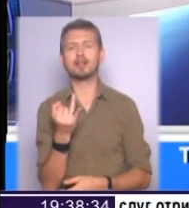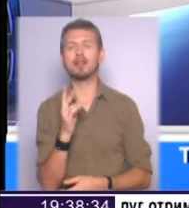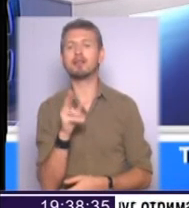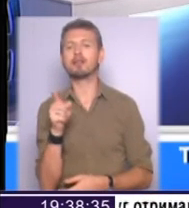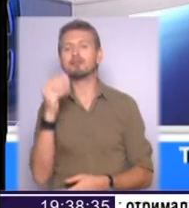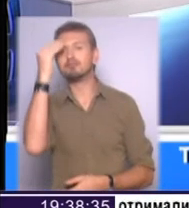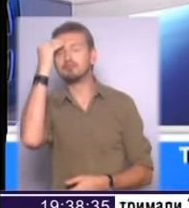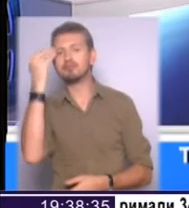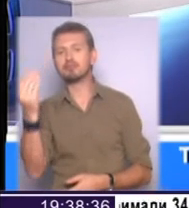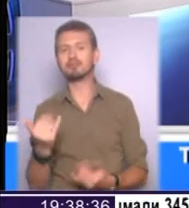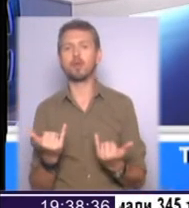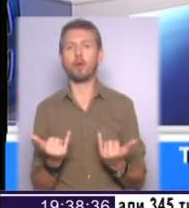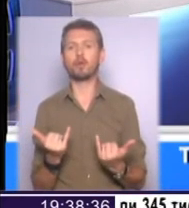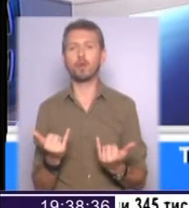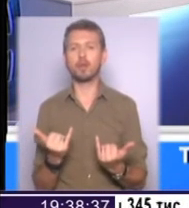вважаєте, є сьогодні,